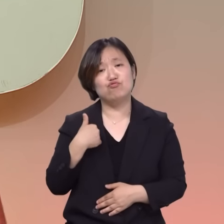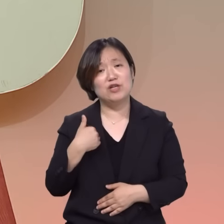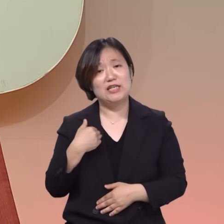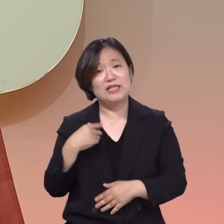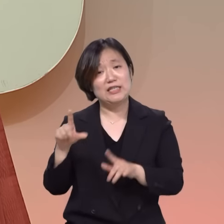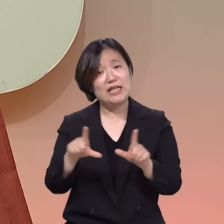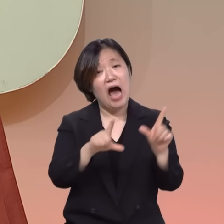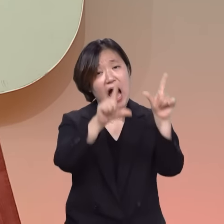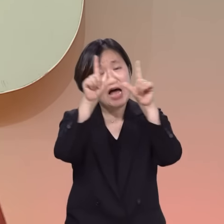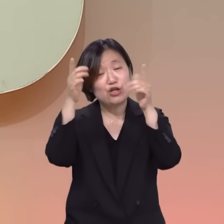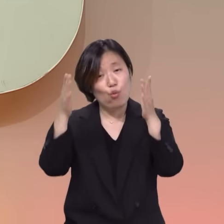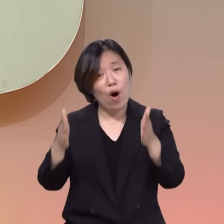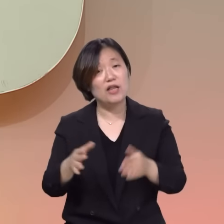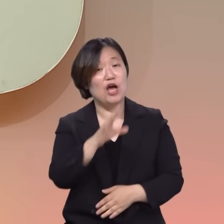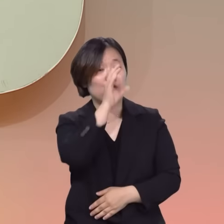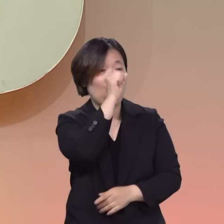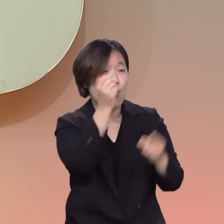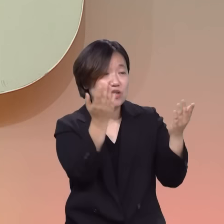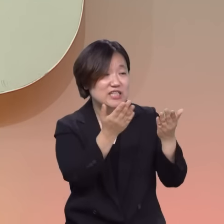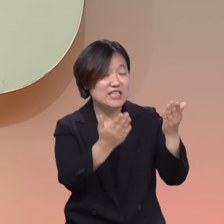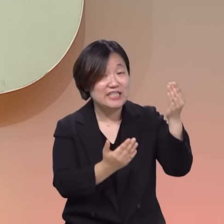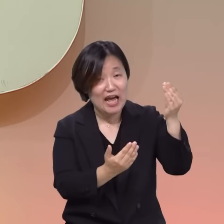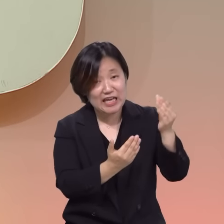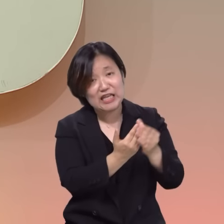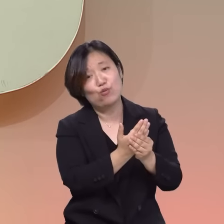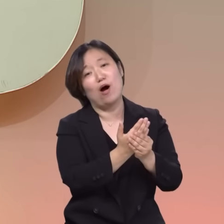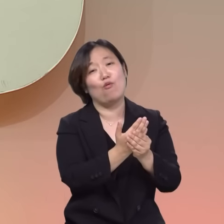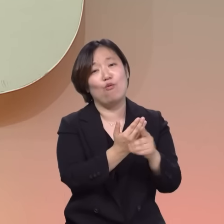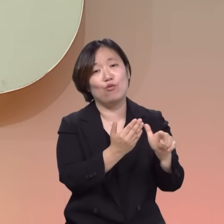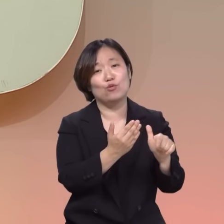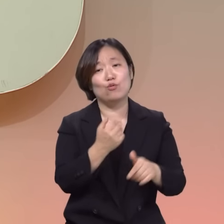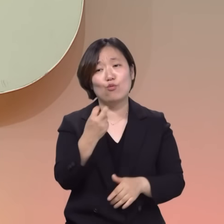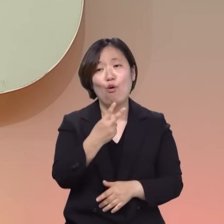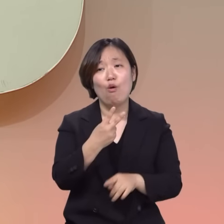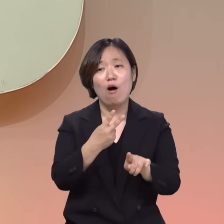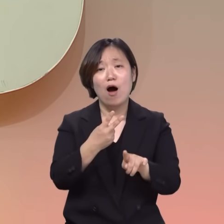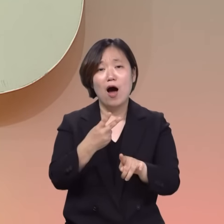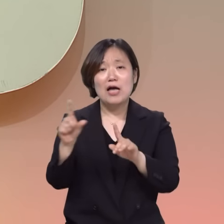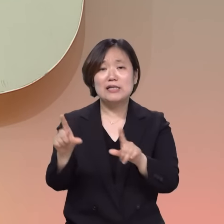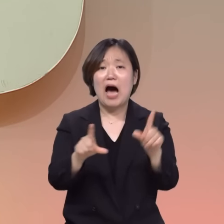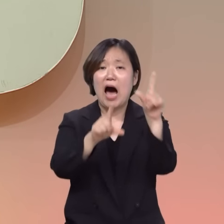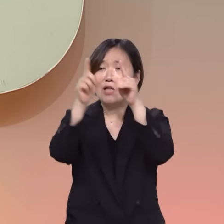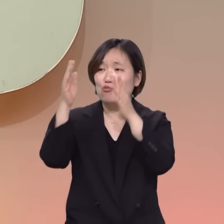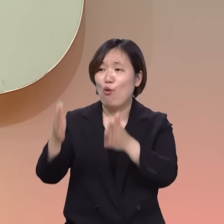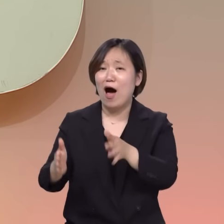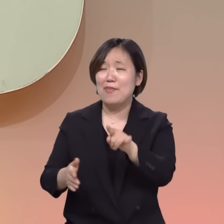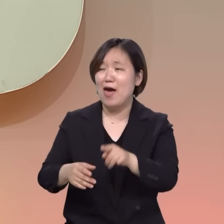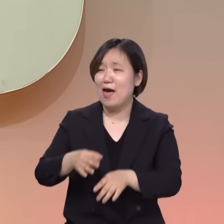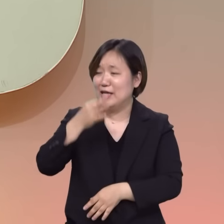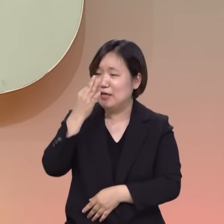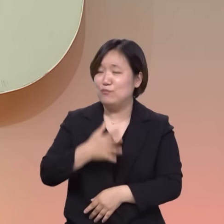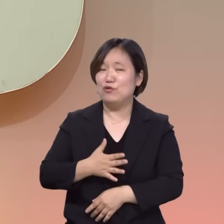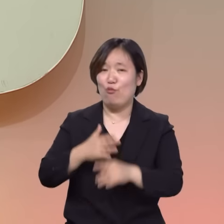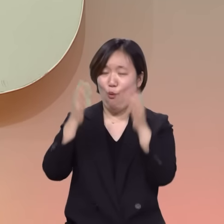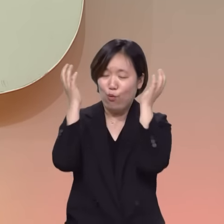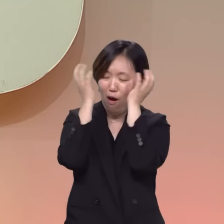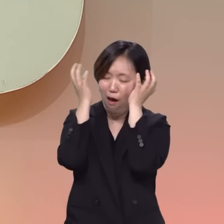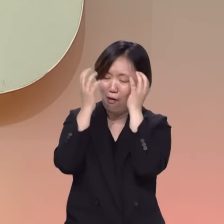보면 좋은 일이 생길 때도 있고 인생을 살다 보면 힘들고 괴롭고